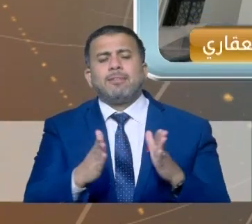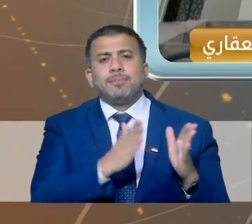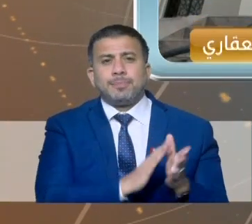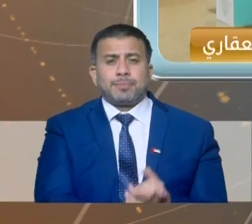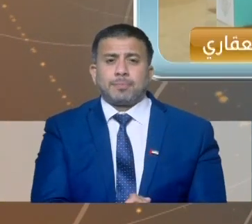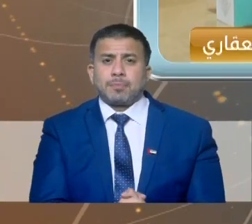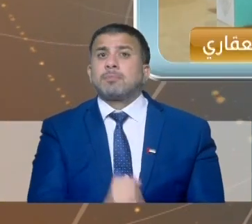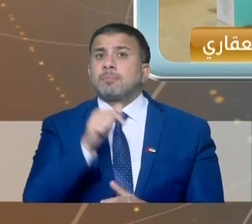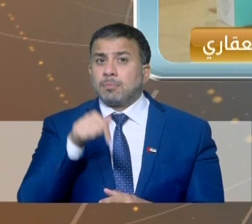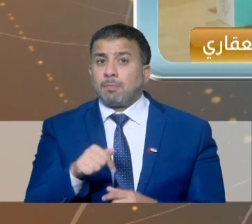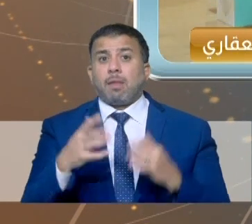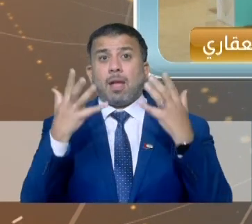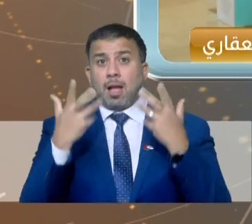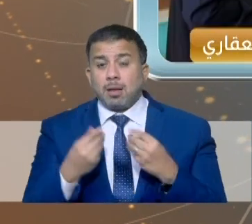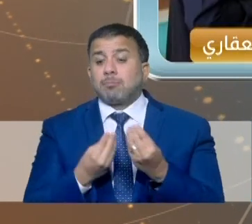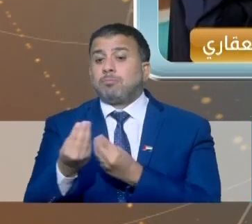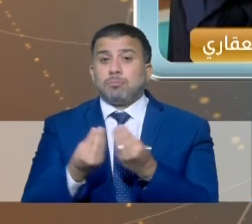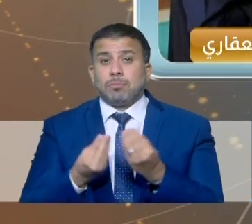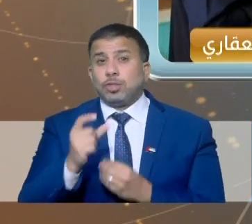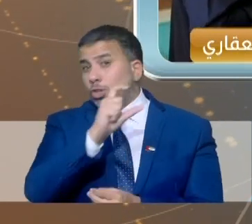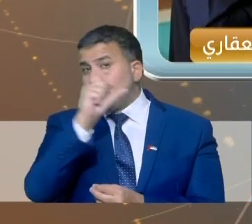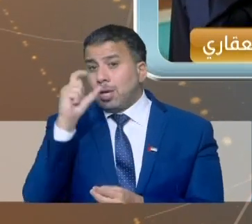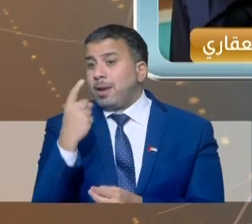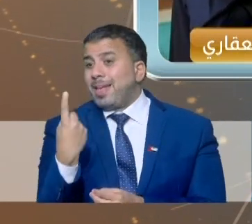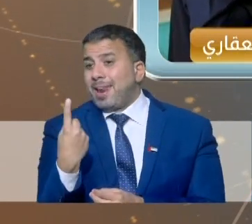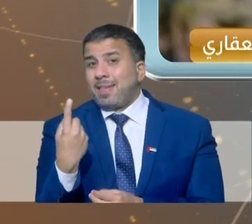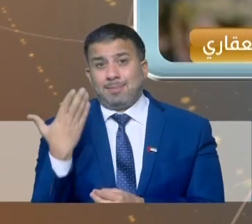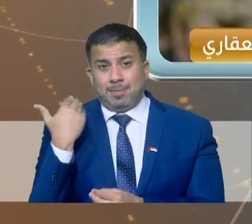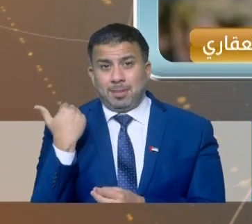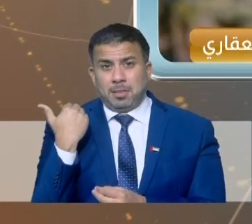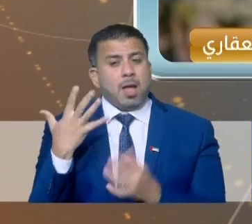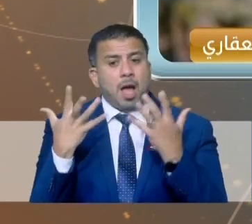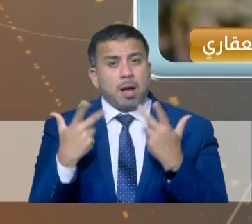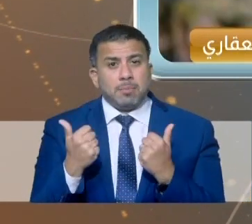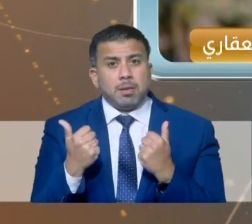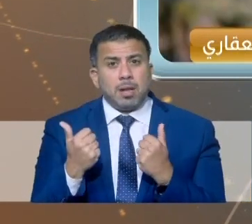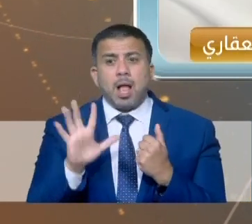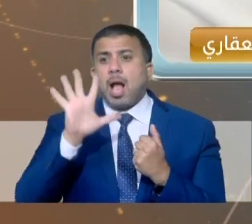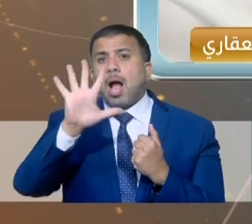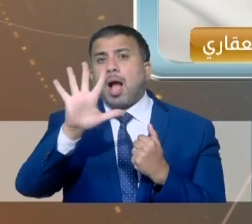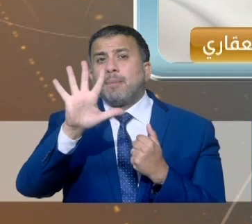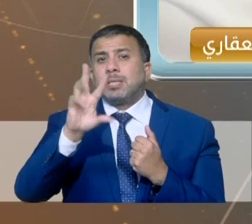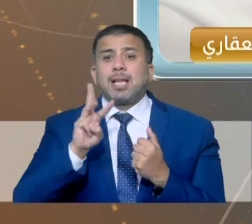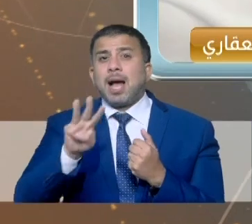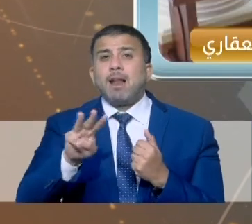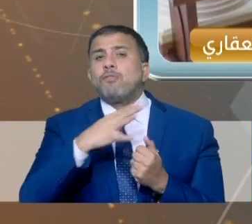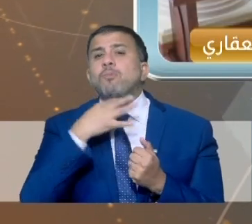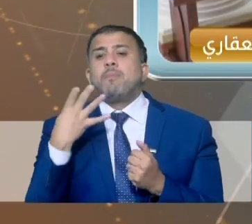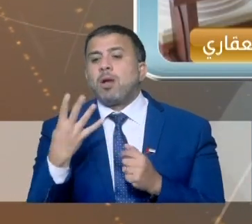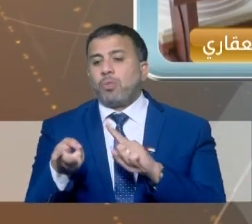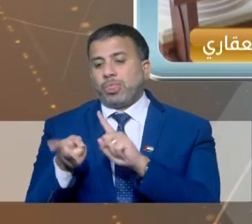طبعا وصل عدد المعاملات خلال شهر يناير الماضي إلى حوالي 5,412